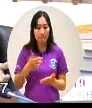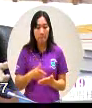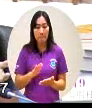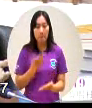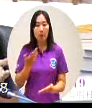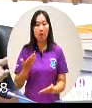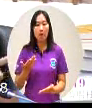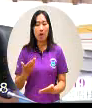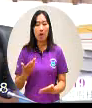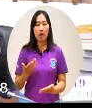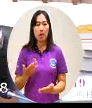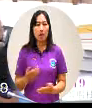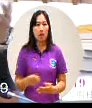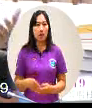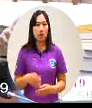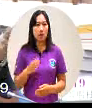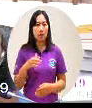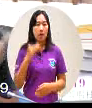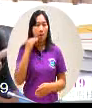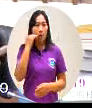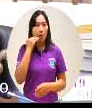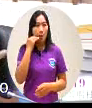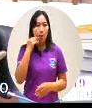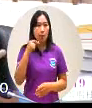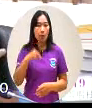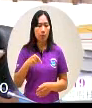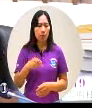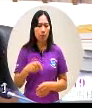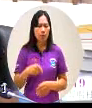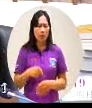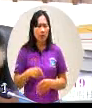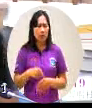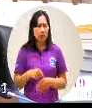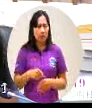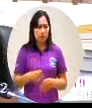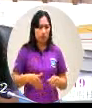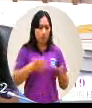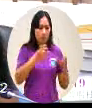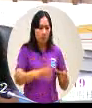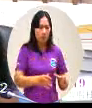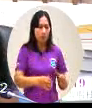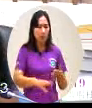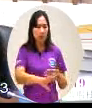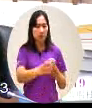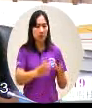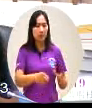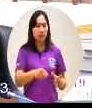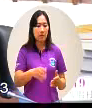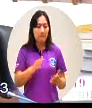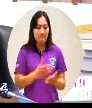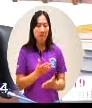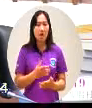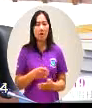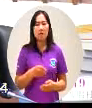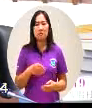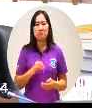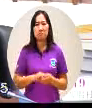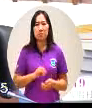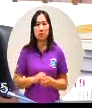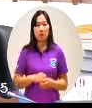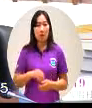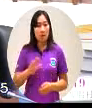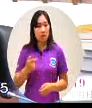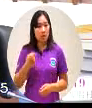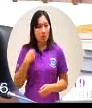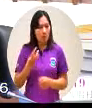不要操作，包括有即个隐私权等等，所以讲阮伫三年前。就遐尼前卫，甲这三套主机